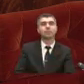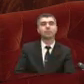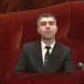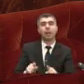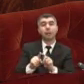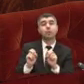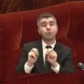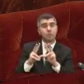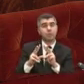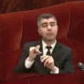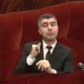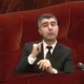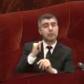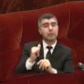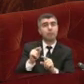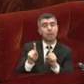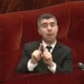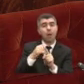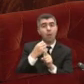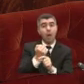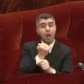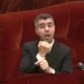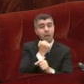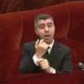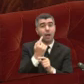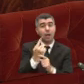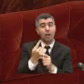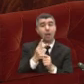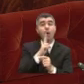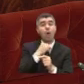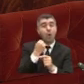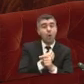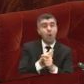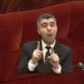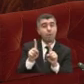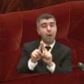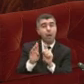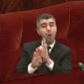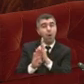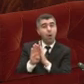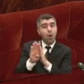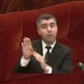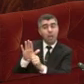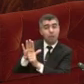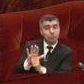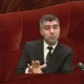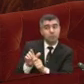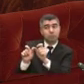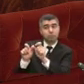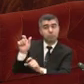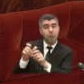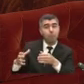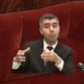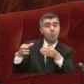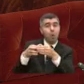مستعدة للمحاسبة البرلمانية كلما تعلق الأمر بخرق حرية من الحريات، سواء منها الجماعية أو الفردية،